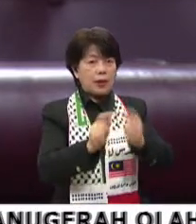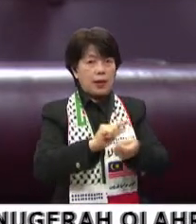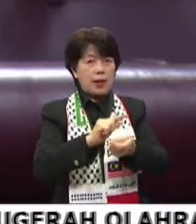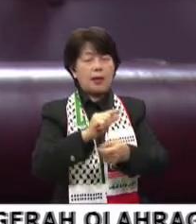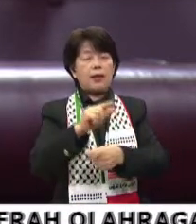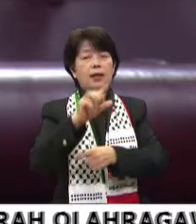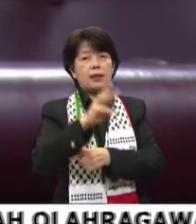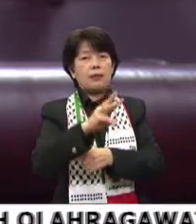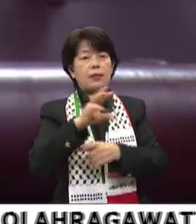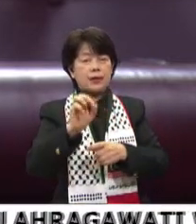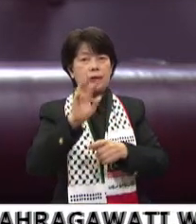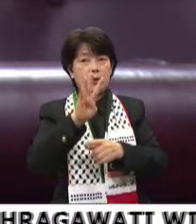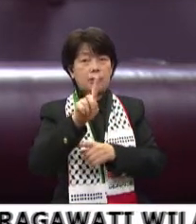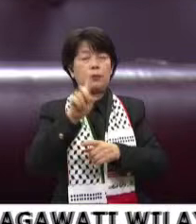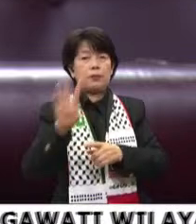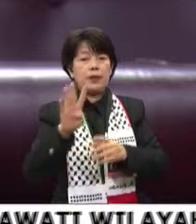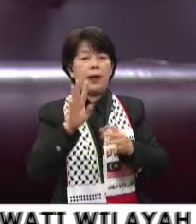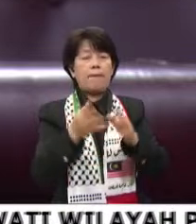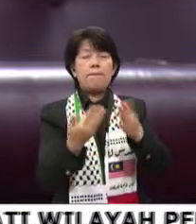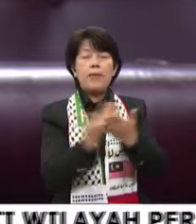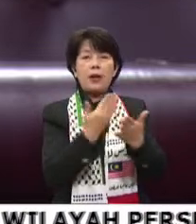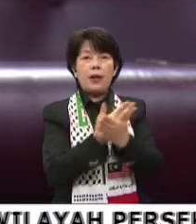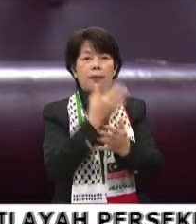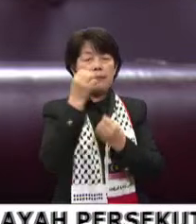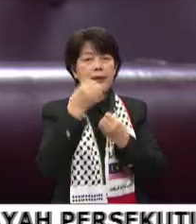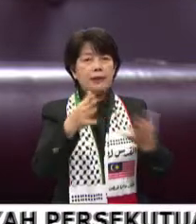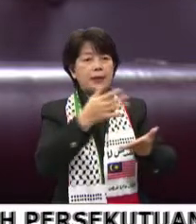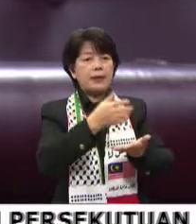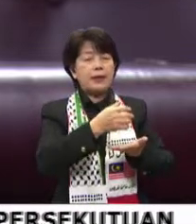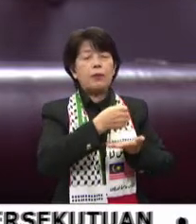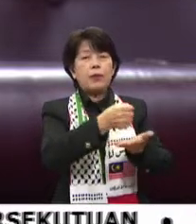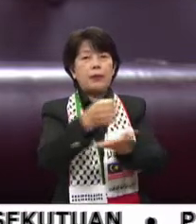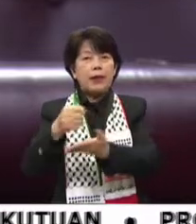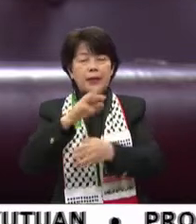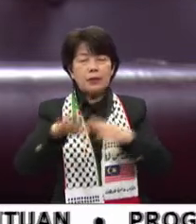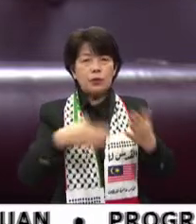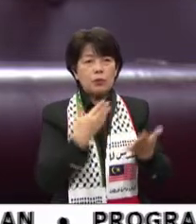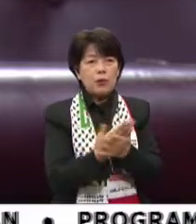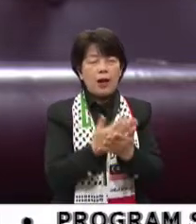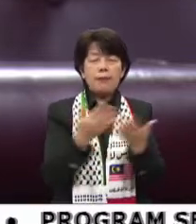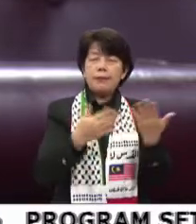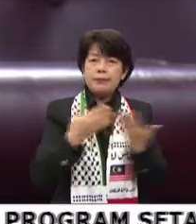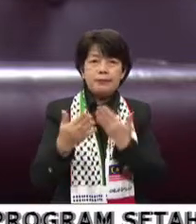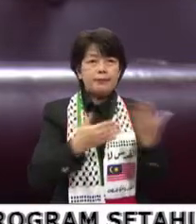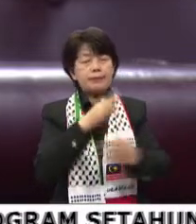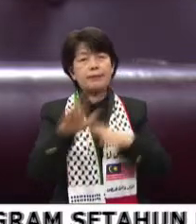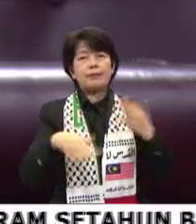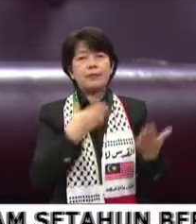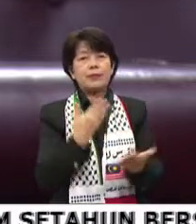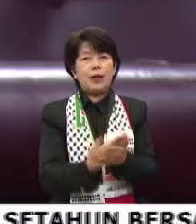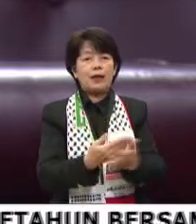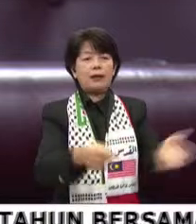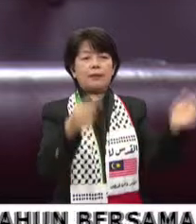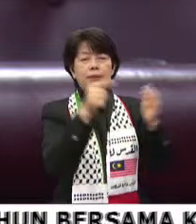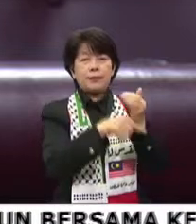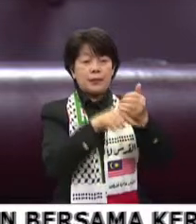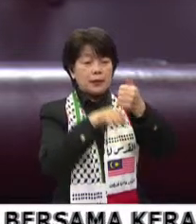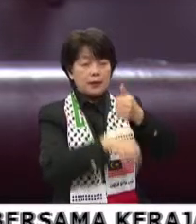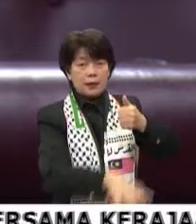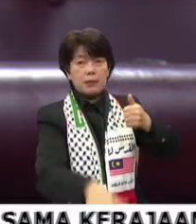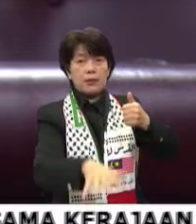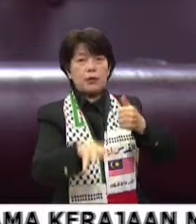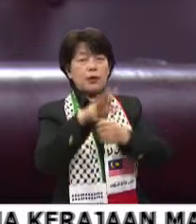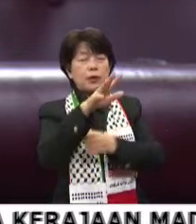26 1B yang baharu bagi memperuntukkan bahawa walau Apun yang dinyatakan dalam subsekyen